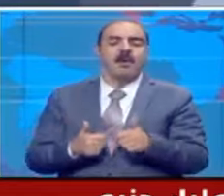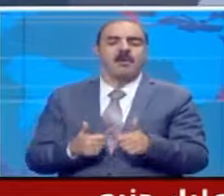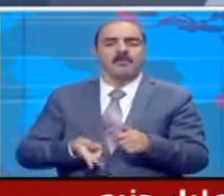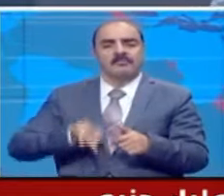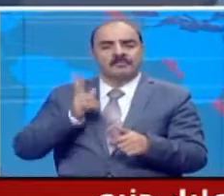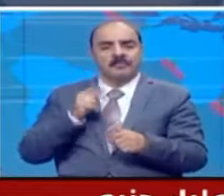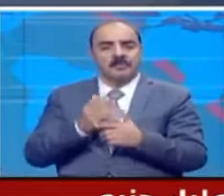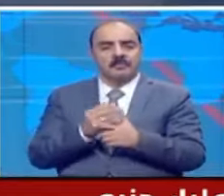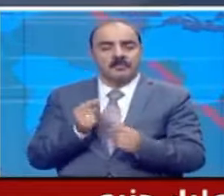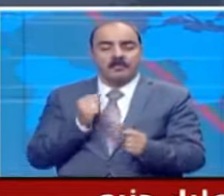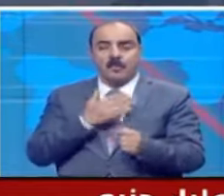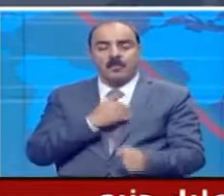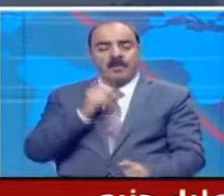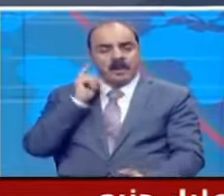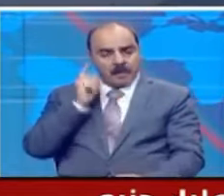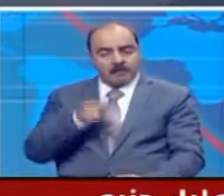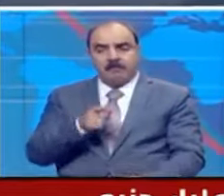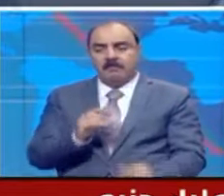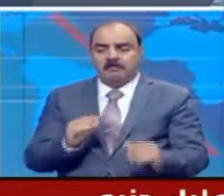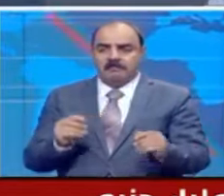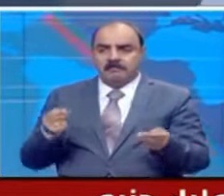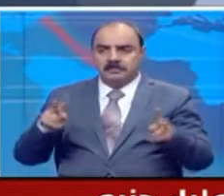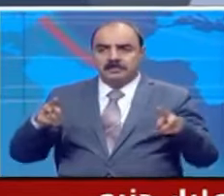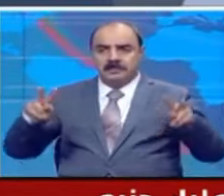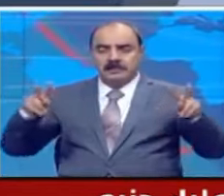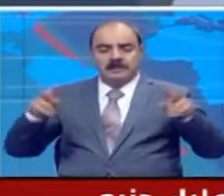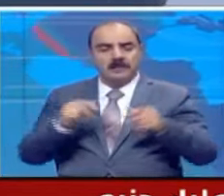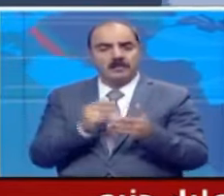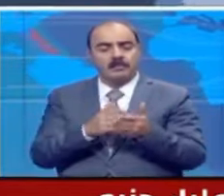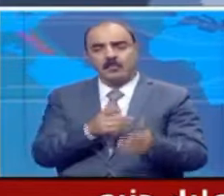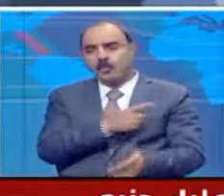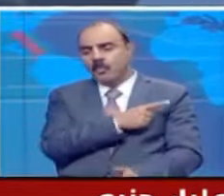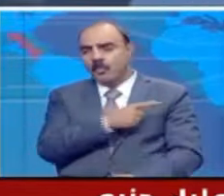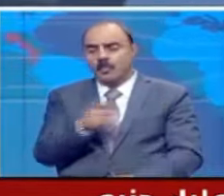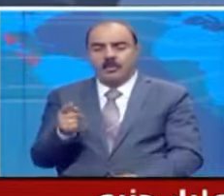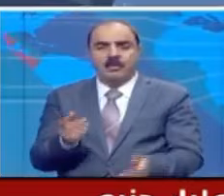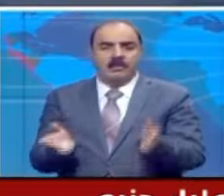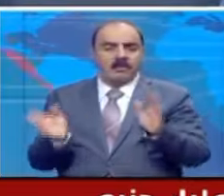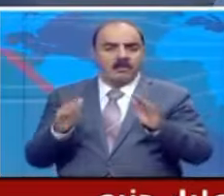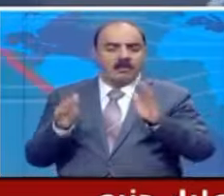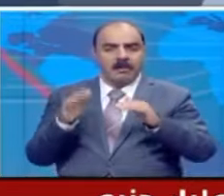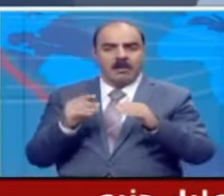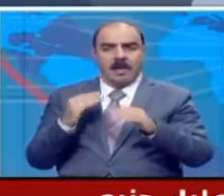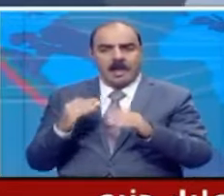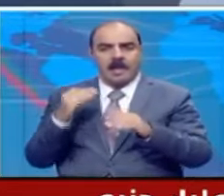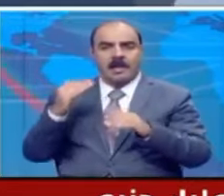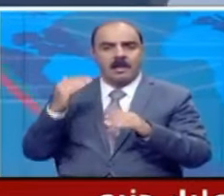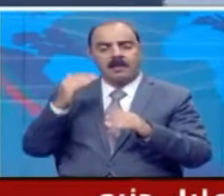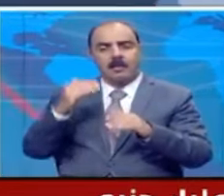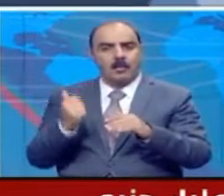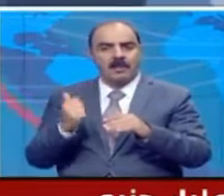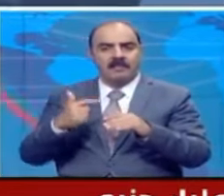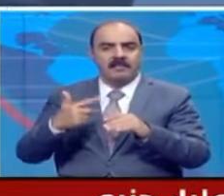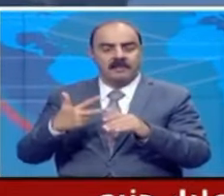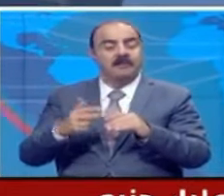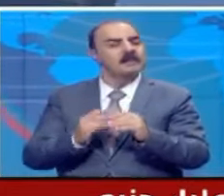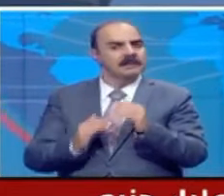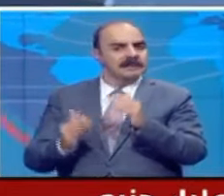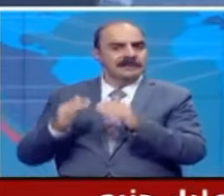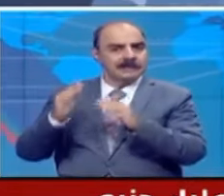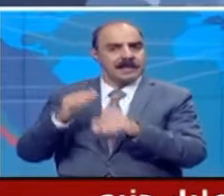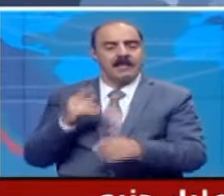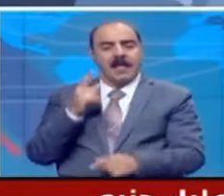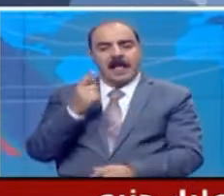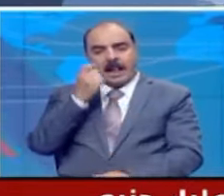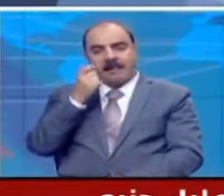كما وجهت الحكومة أيضا بزيادة أجور العاملين في الدولة والهيئات الاقتصادية. ده شيء مهم جدا في